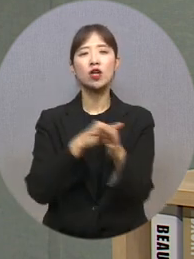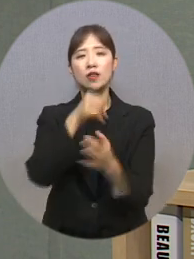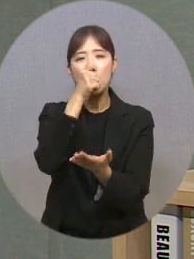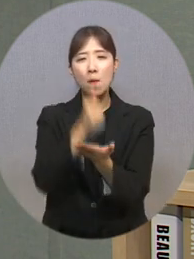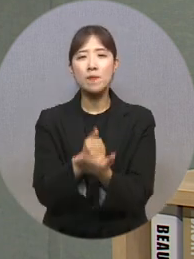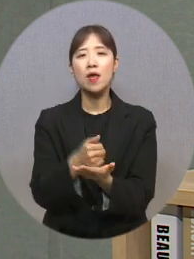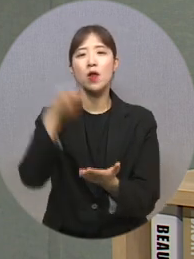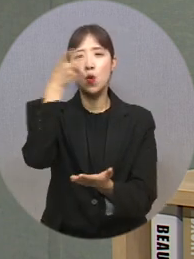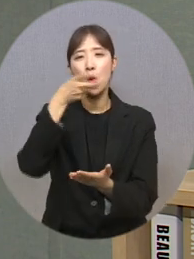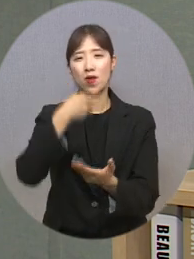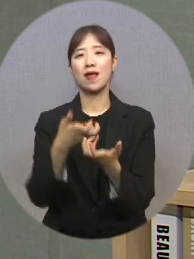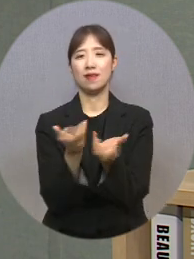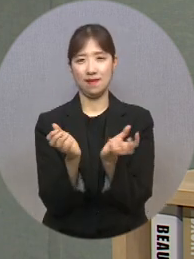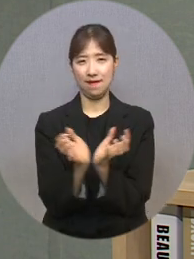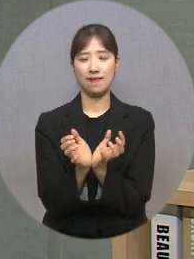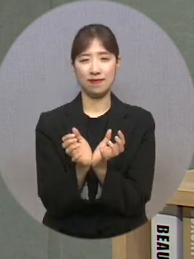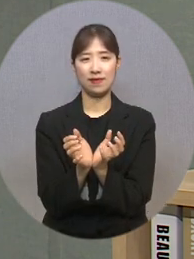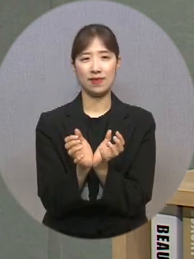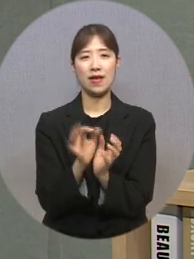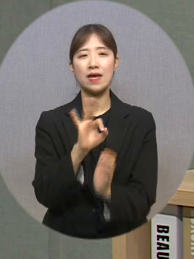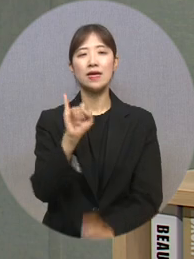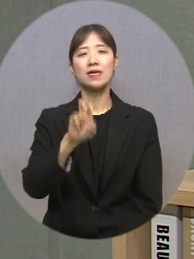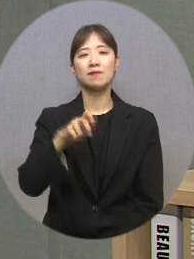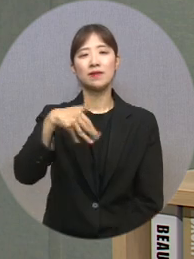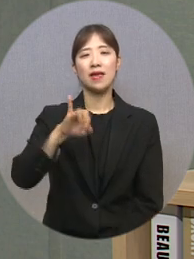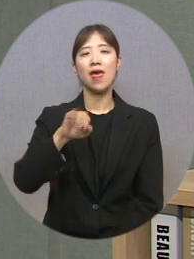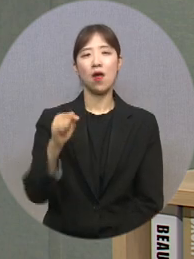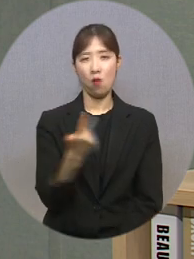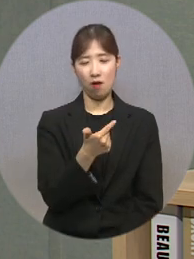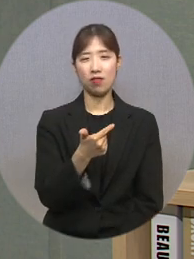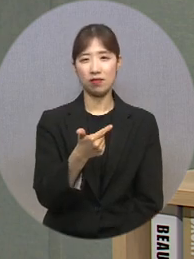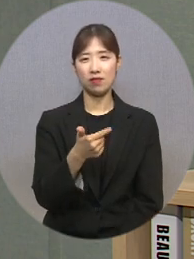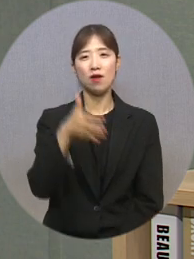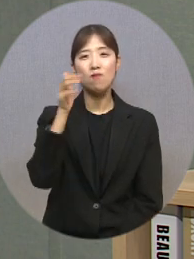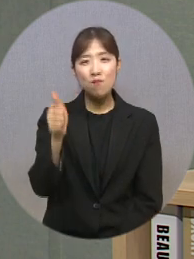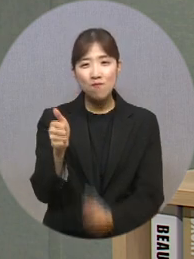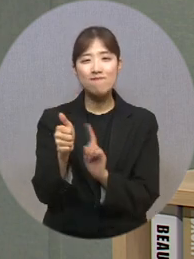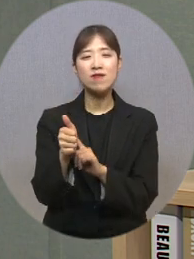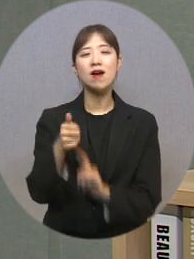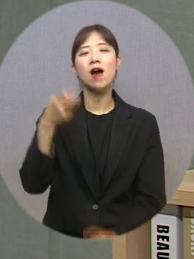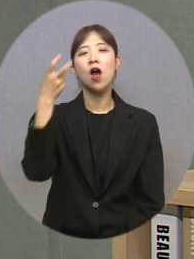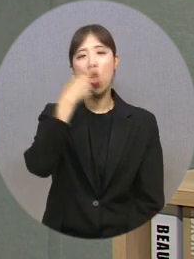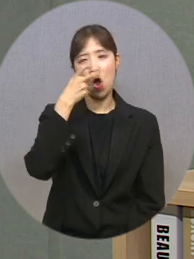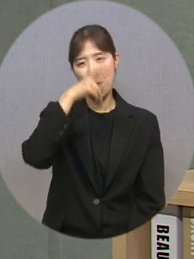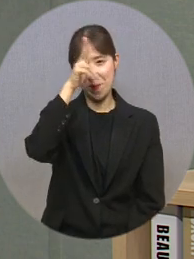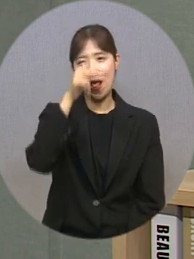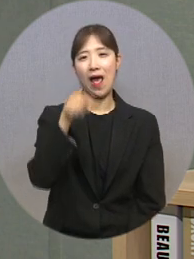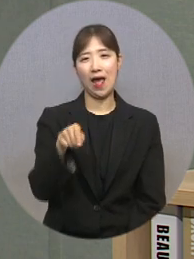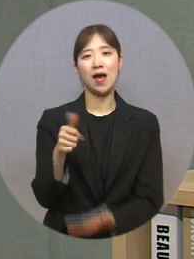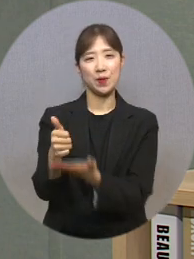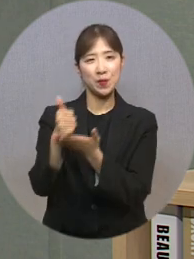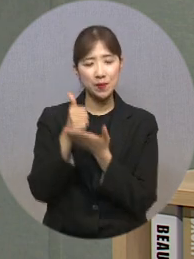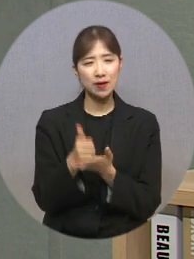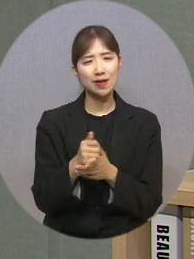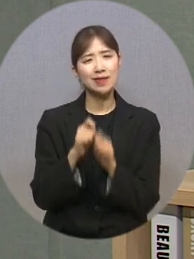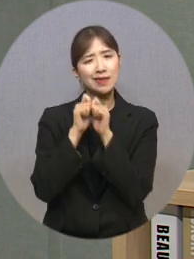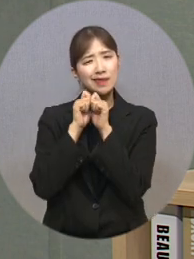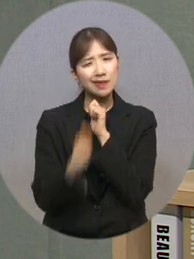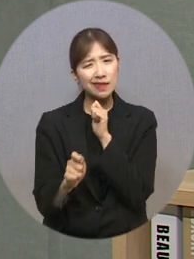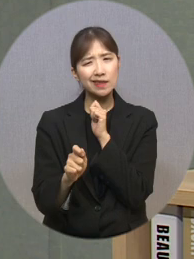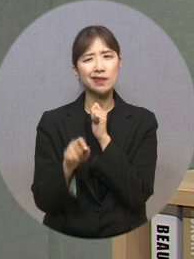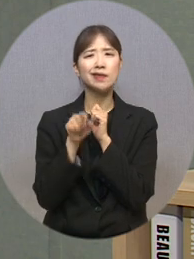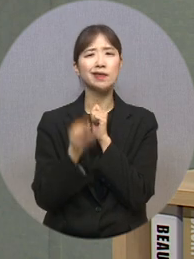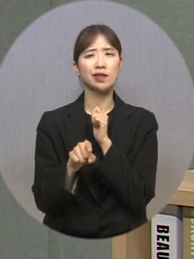범죄 조사단 임채원 부장검사를 모시고 사기란 과연 어떤